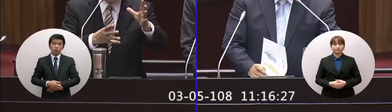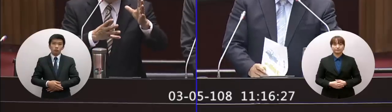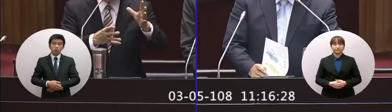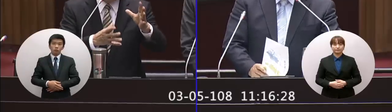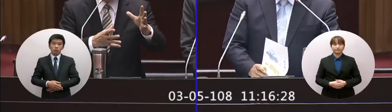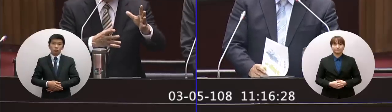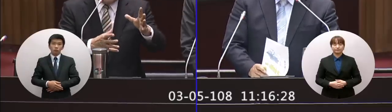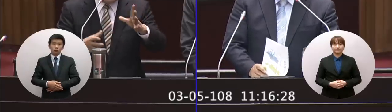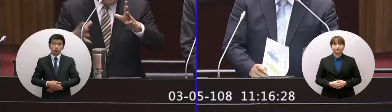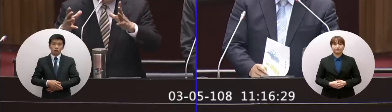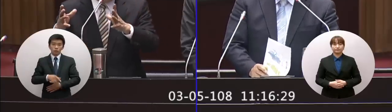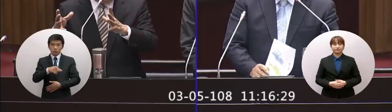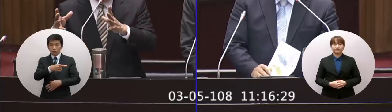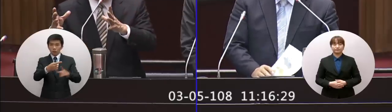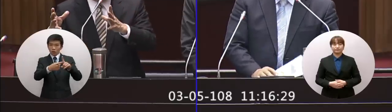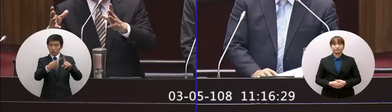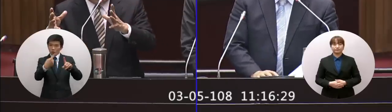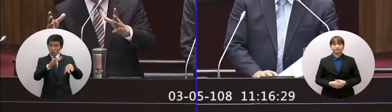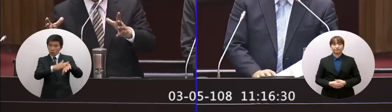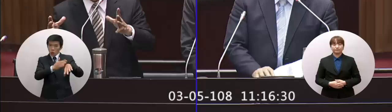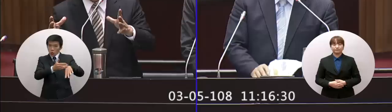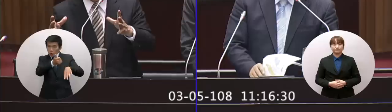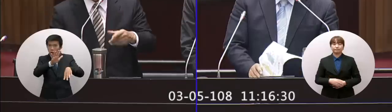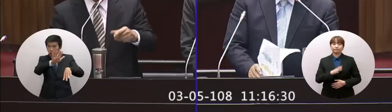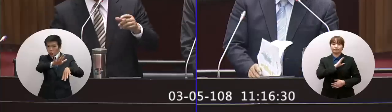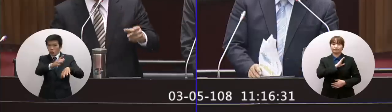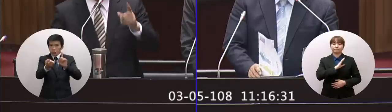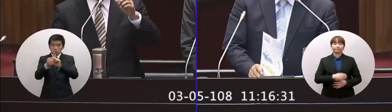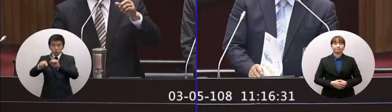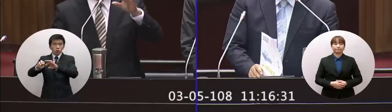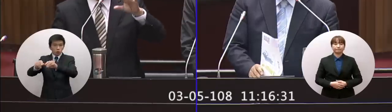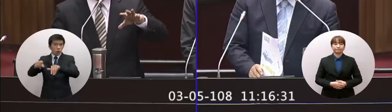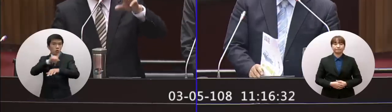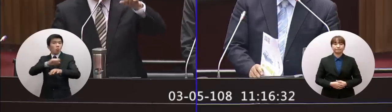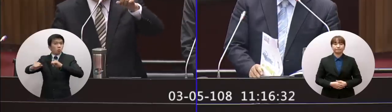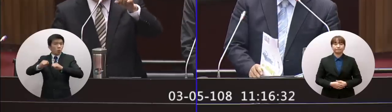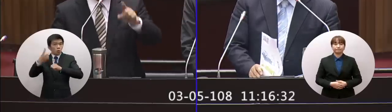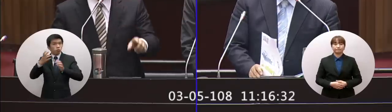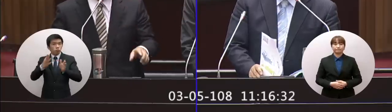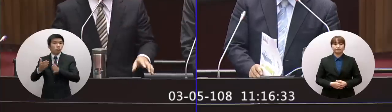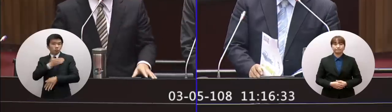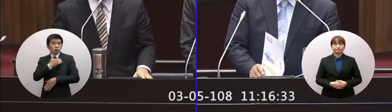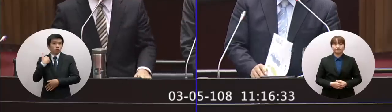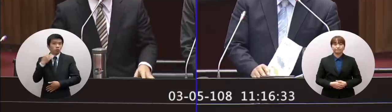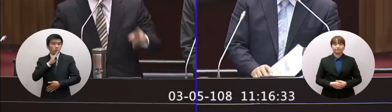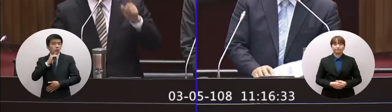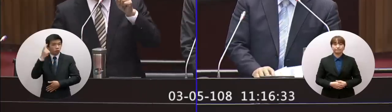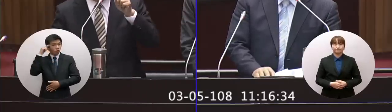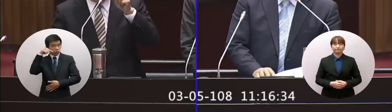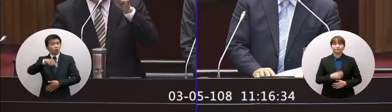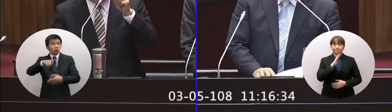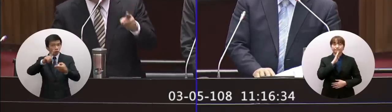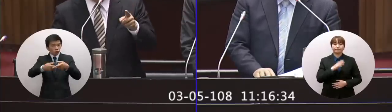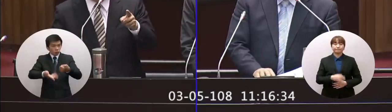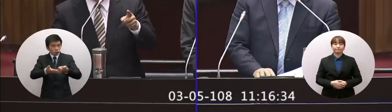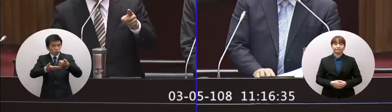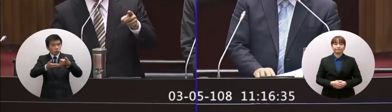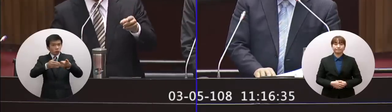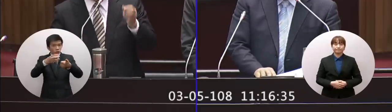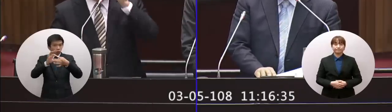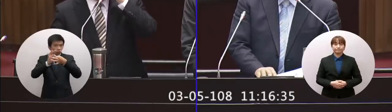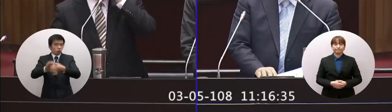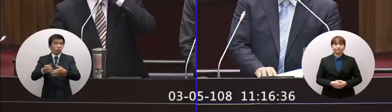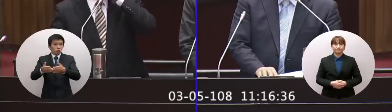有这种人才才能管这好的土地，所以 我觉得这个很值得鼓励，同时也要训